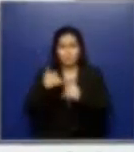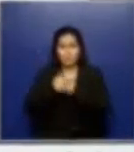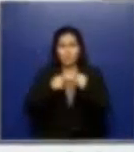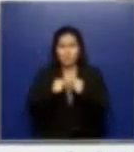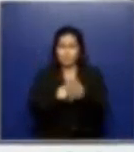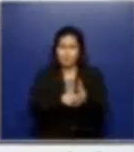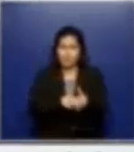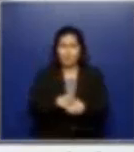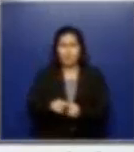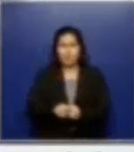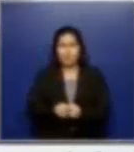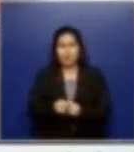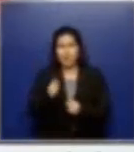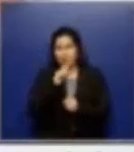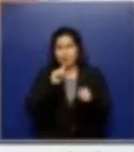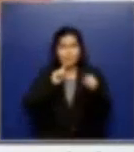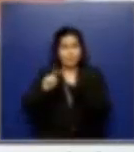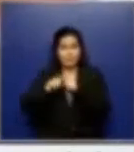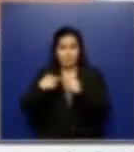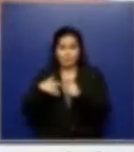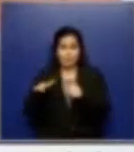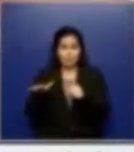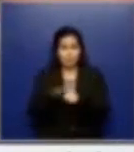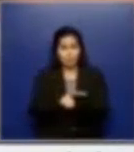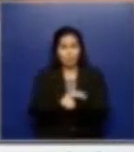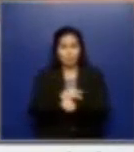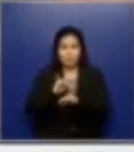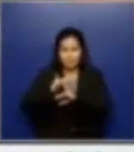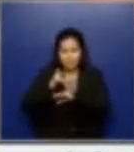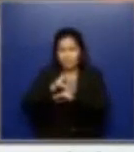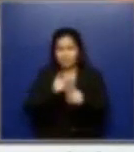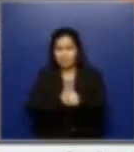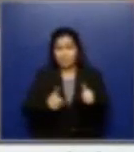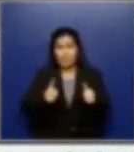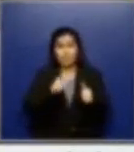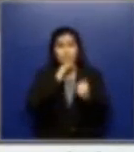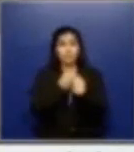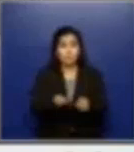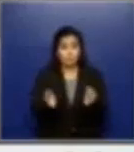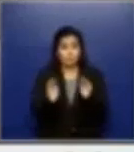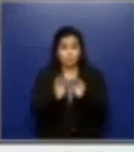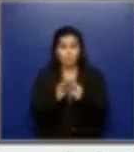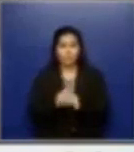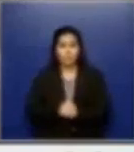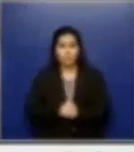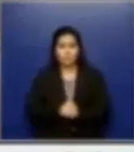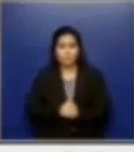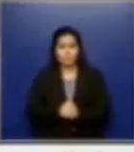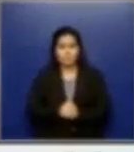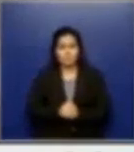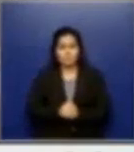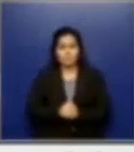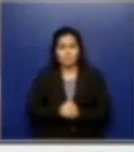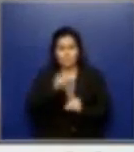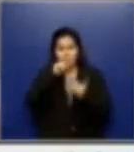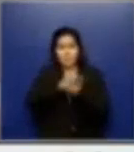น้ำมีปลาในนามีข้าวในอ่าวมีปิโตรเลียมอุดมสมบูรณ์ถ้าเป็นครอบครัวครอบครัวนี้จะต้องมีเ